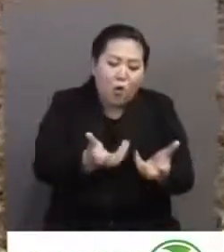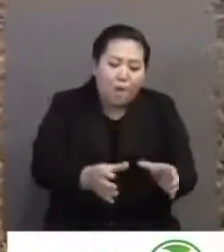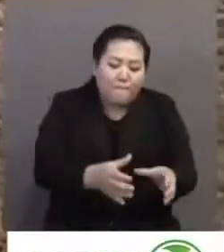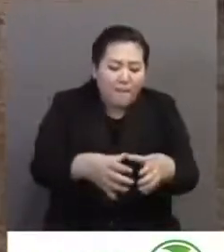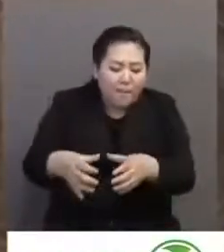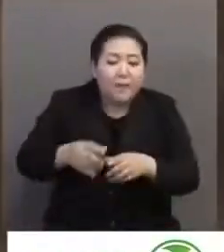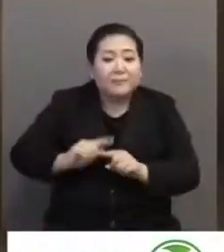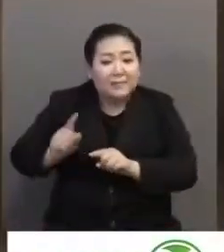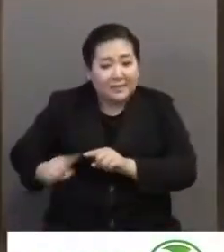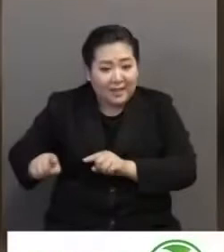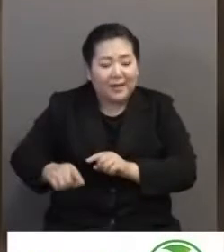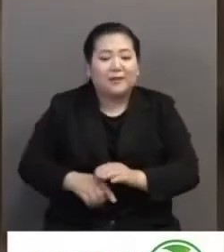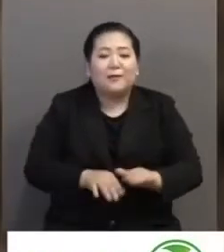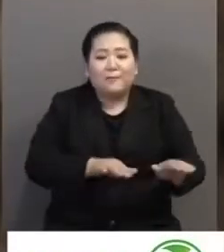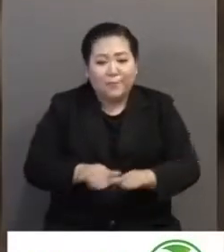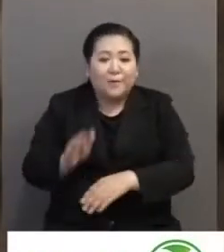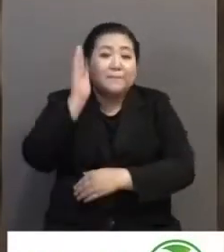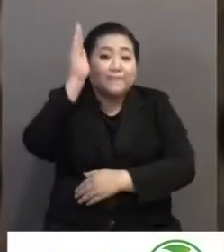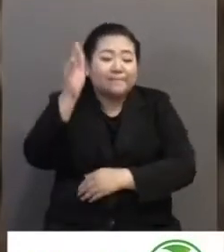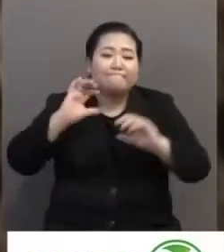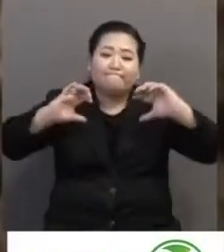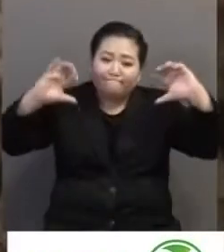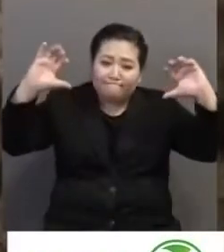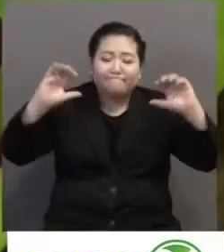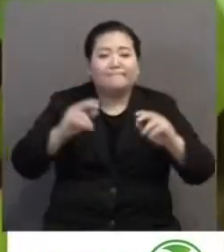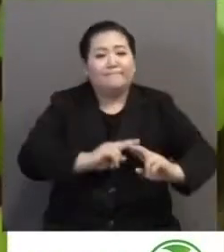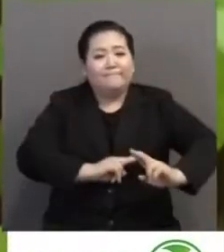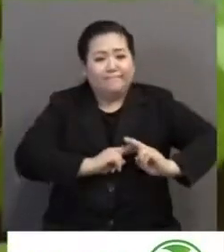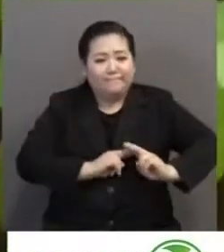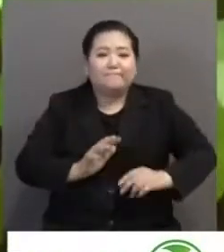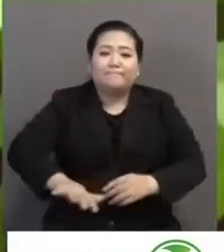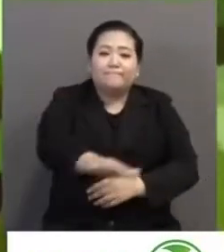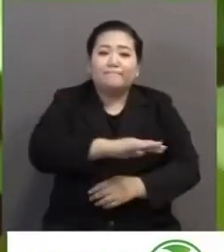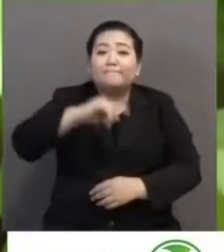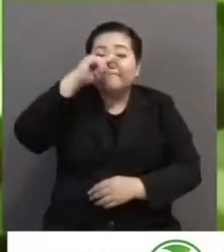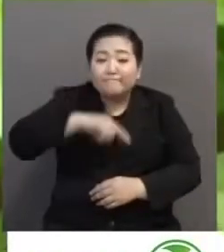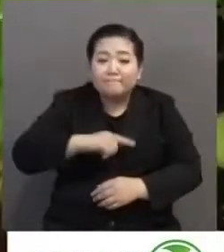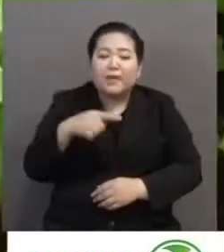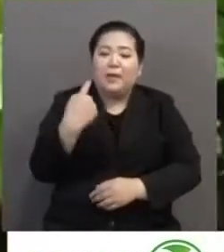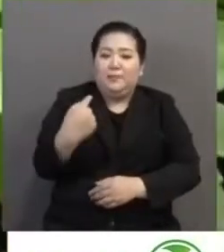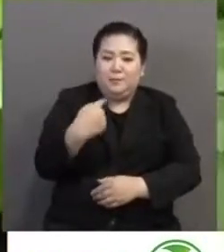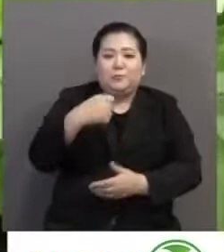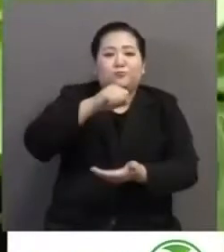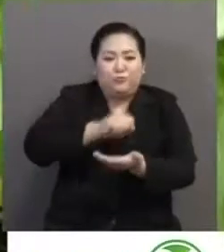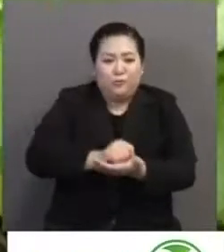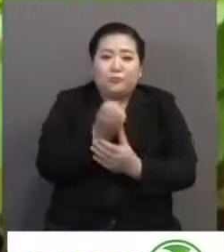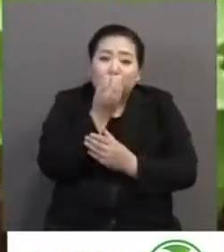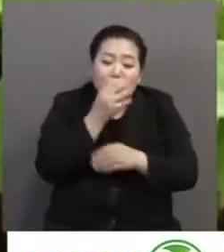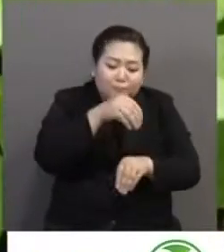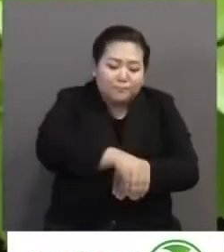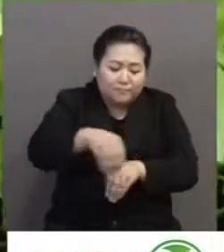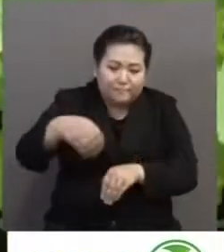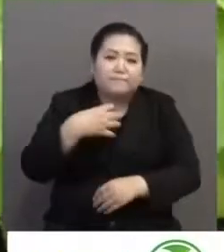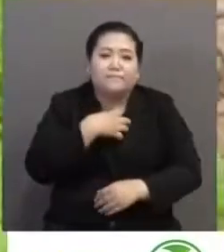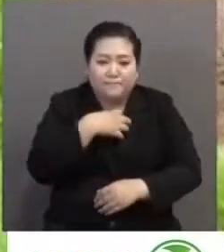นกล้าดอกดาวเรืองเพื่อส่งให้กับหน่วยงานภาครัฐเอกชนและประชาชนที่ได้สั่งจองต้นกล้าดอกดาวเรืองเอาไว้